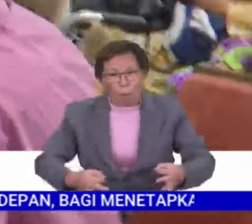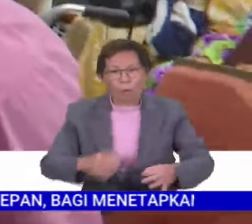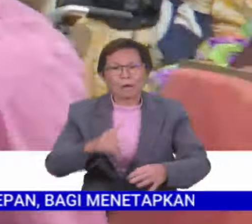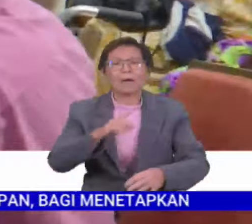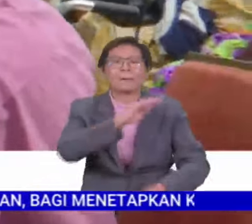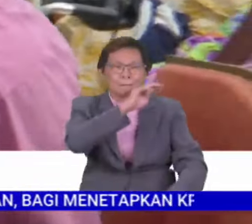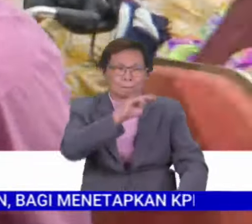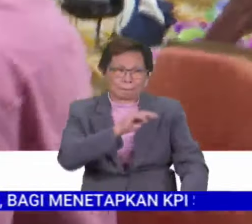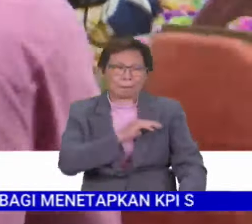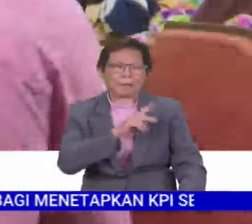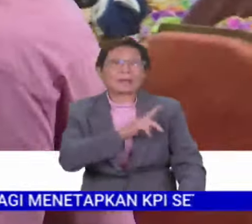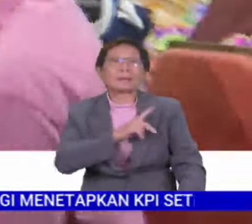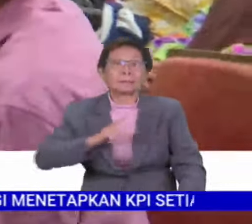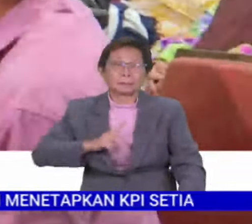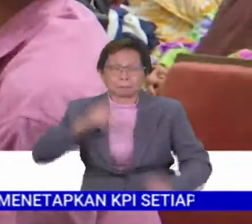kabinet.